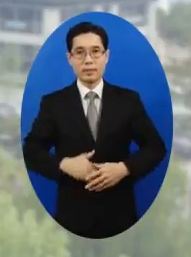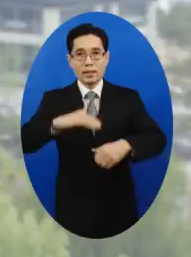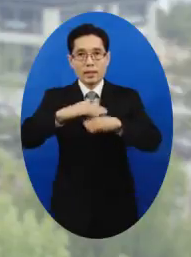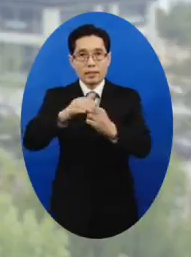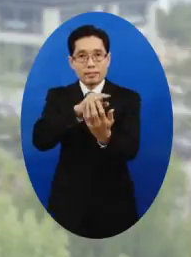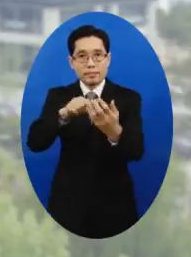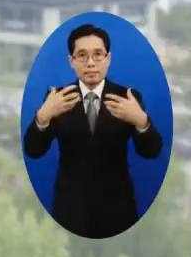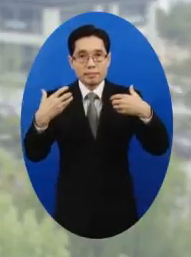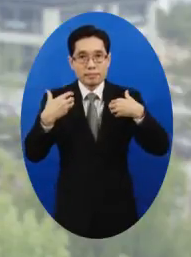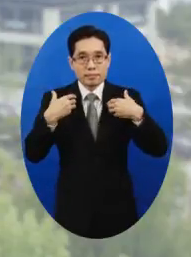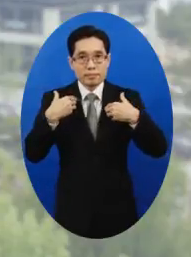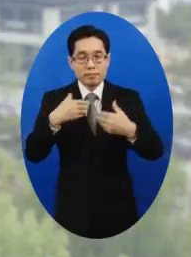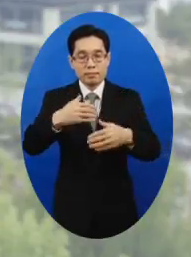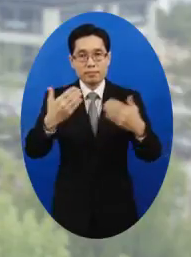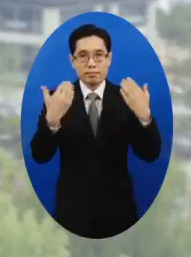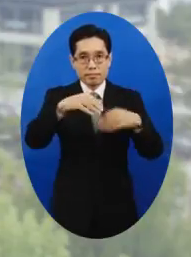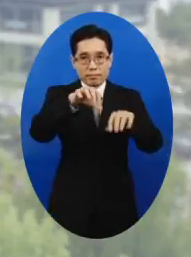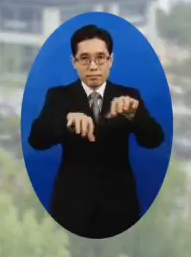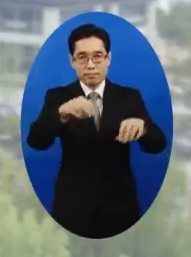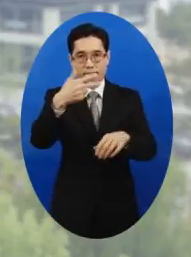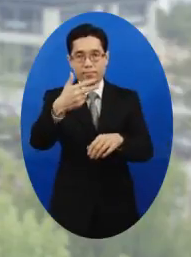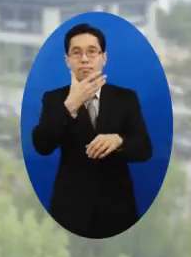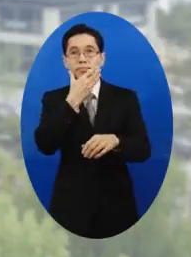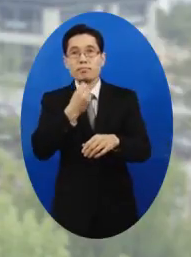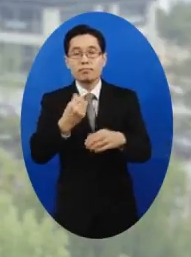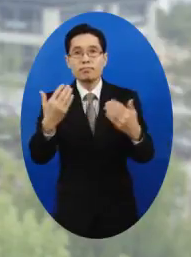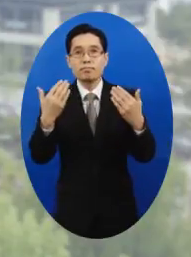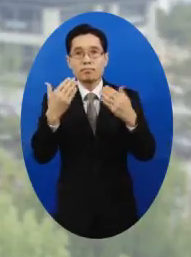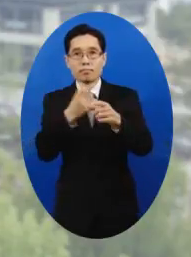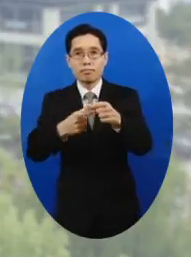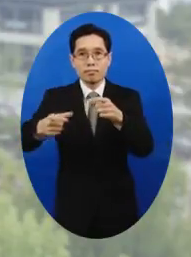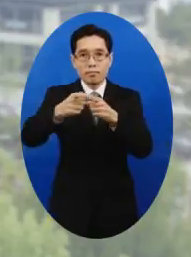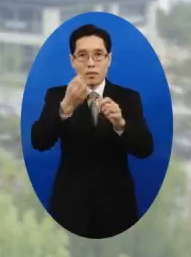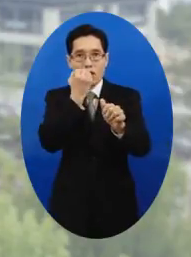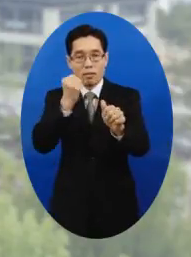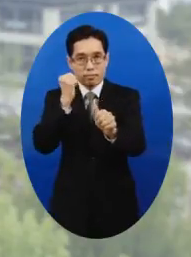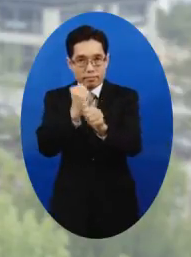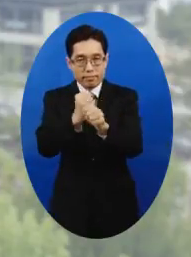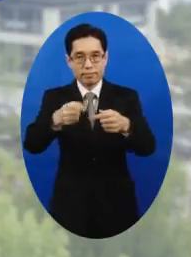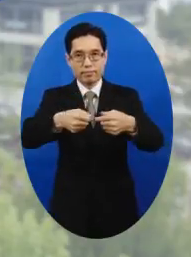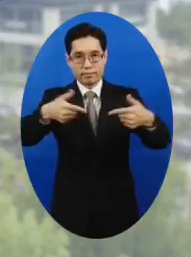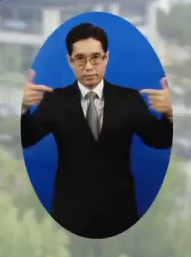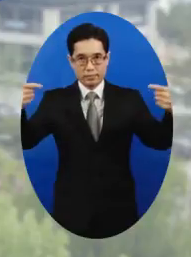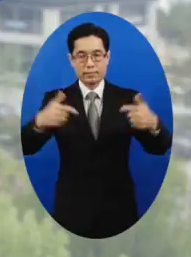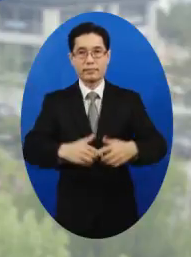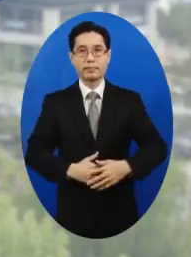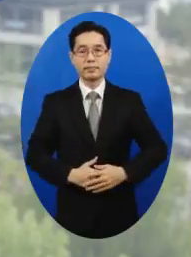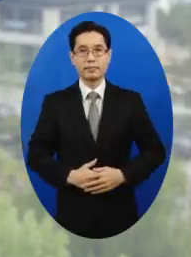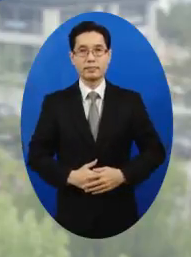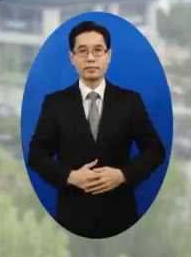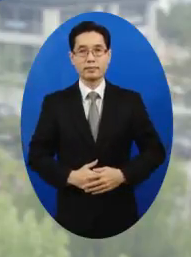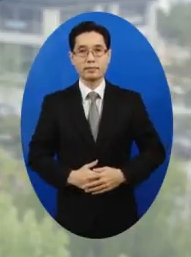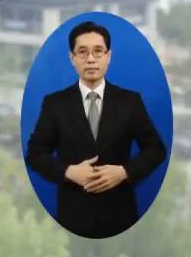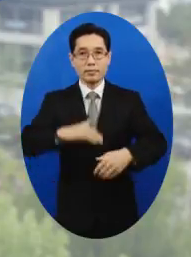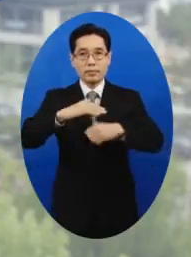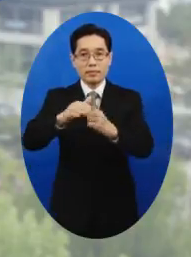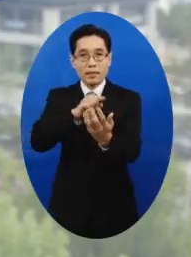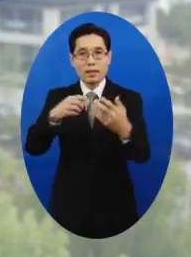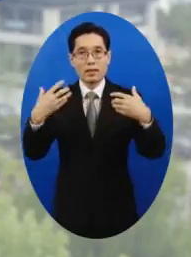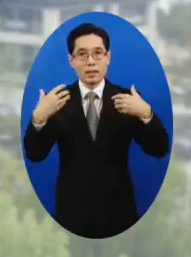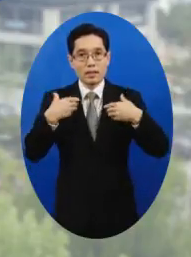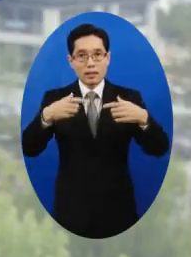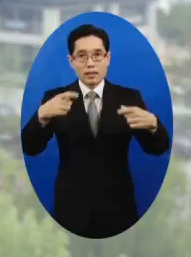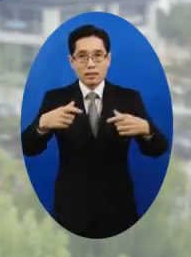대구시교육청 은 7개 학교를 대구 행복학교 로 추가 지정하고 확대 운영에 들어갑니다 대구시교육청